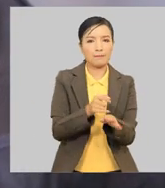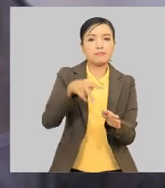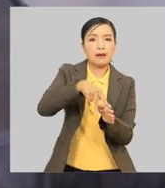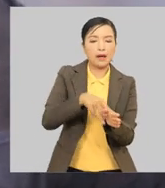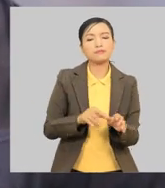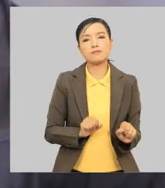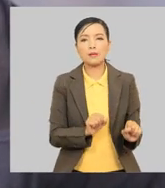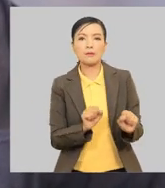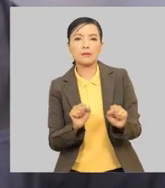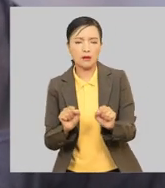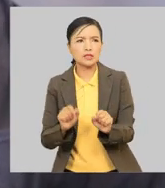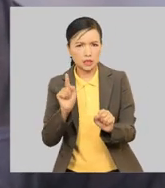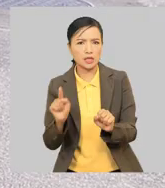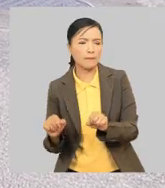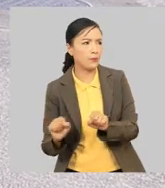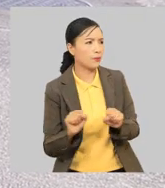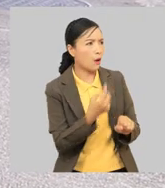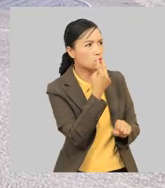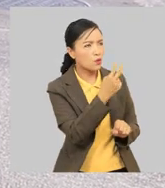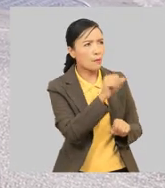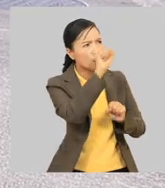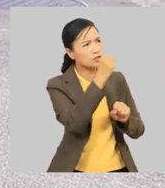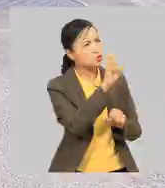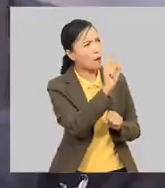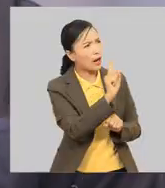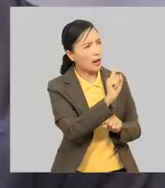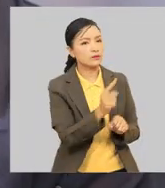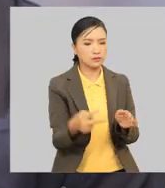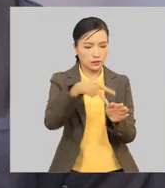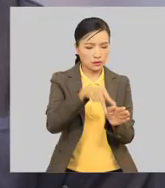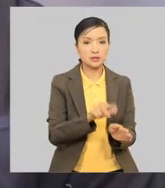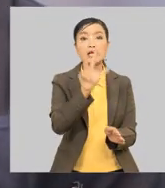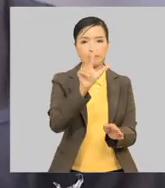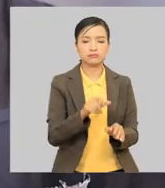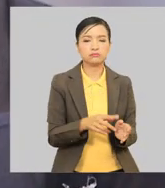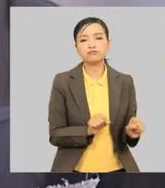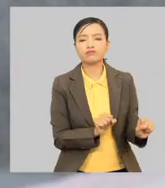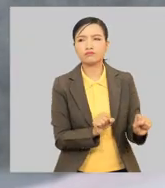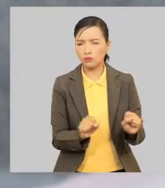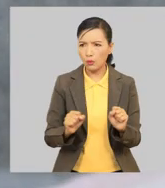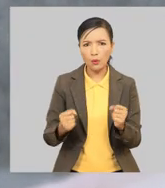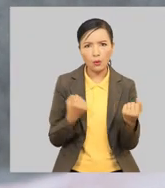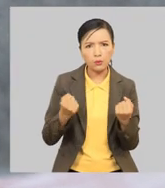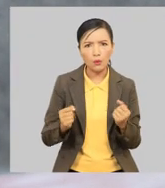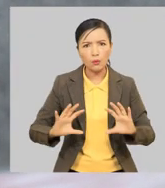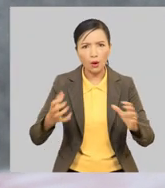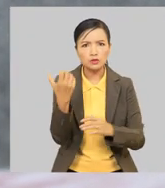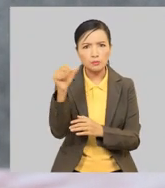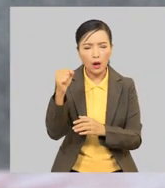พื่อนนะคะหลังจากที่เราไปดูว่าผลสอบเราเป็นยังไงอะค่ะมาด้วยกัน3คนตามทางก็รถสิบล้อมาจากไหน